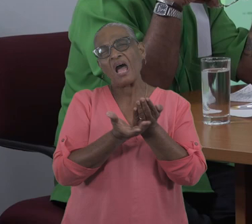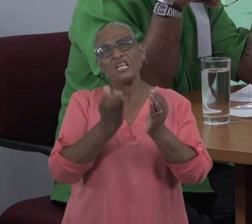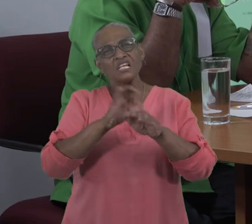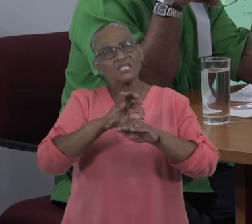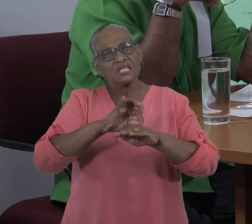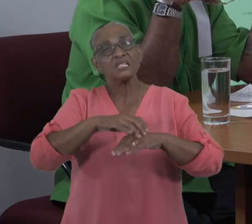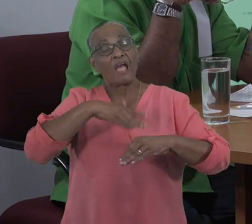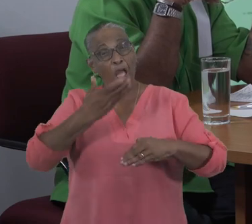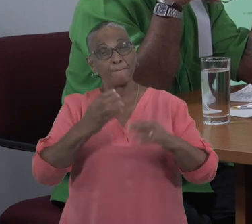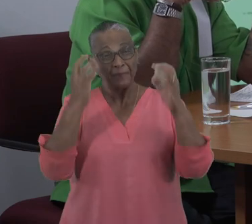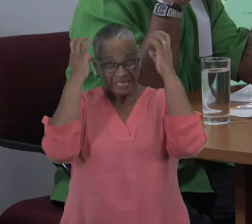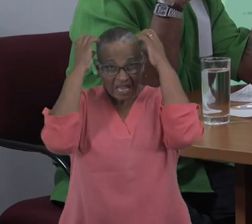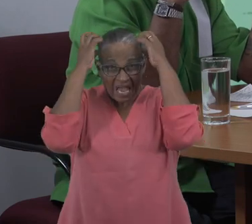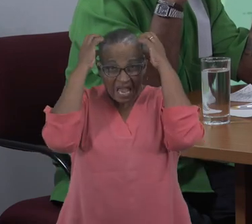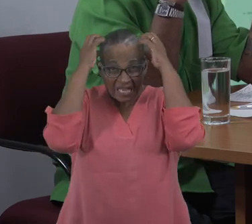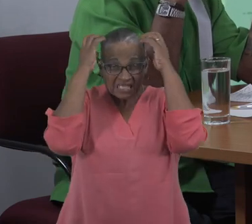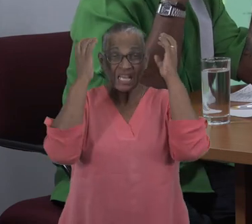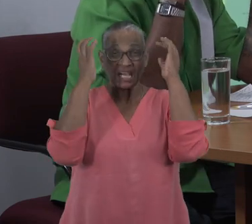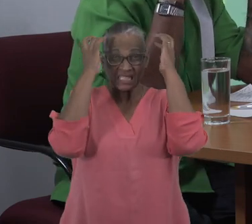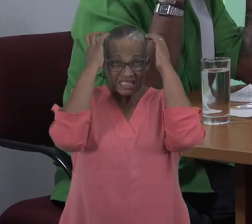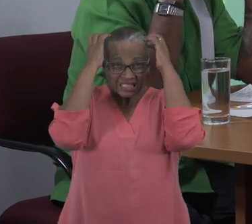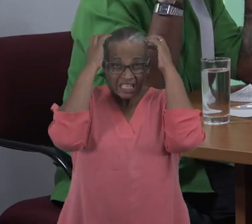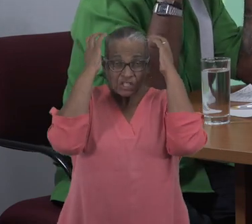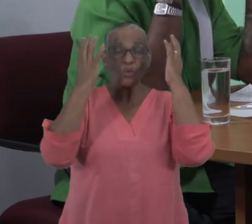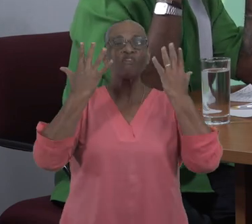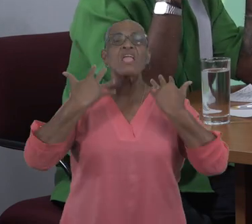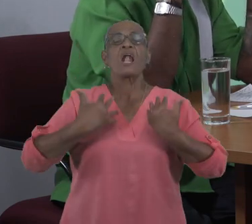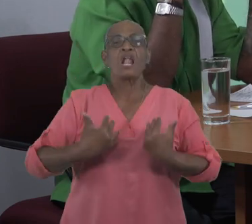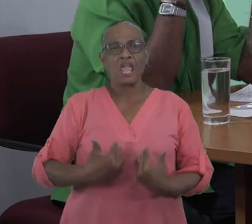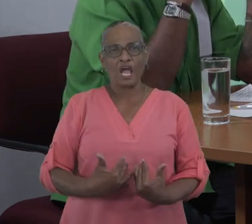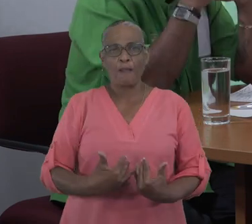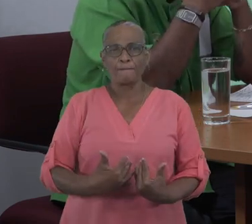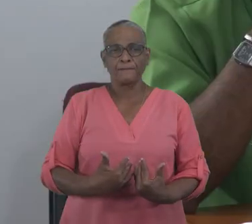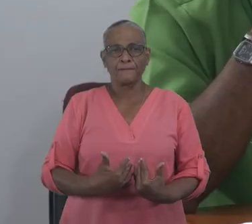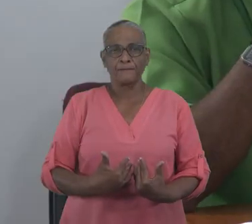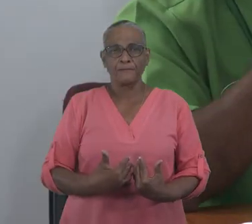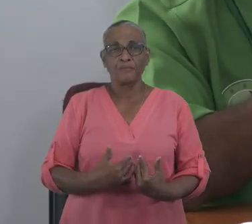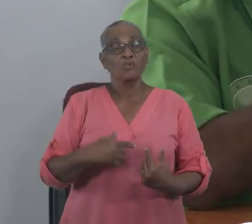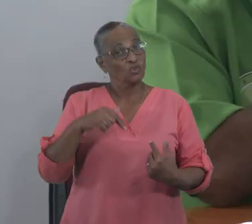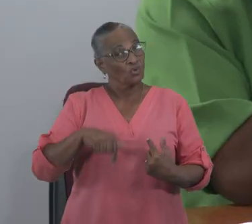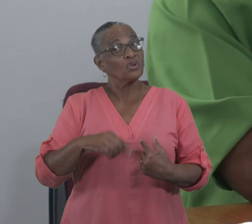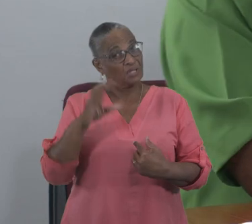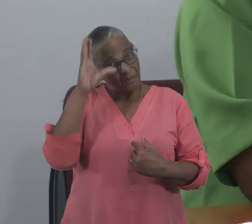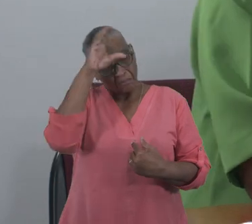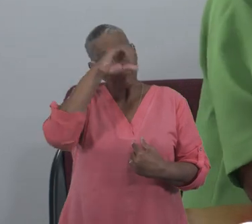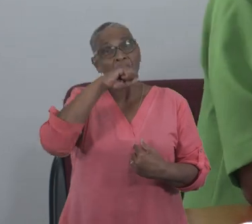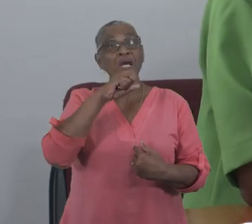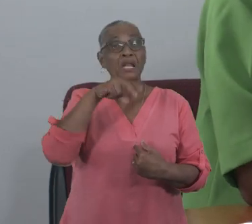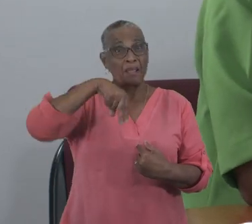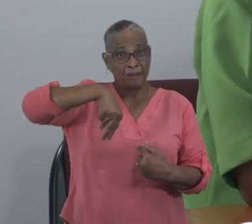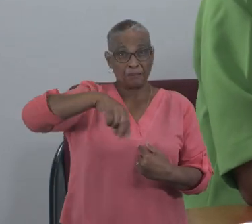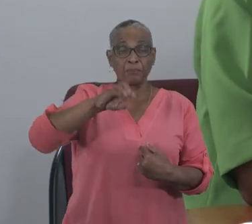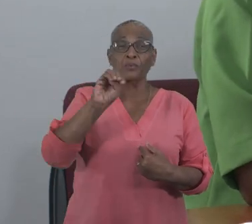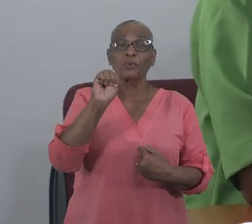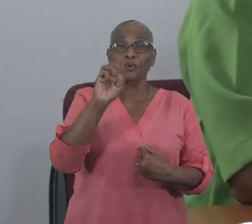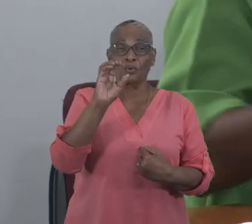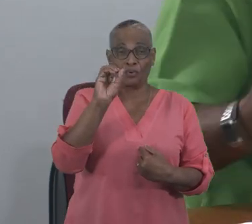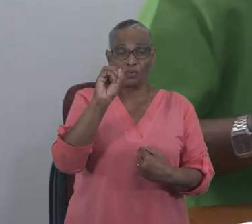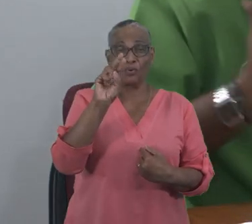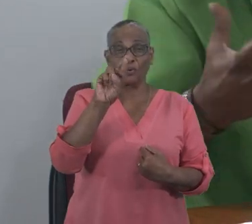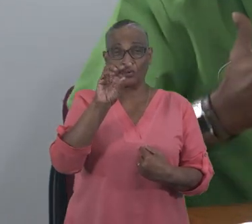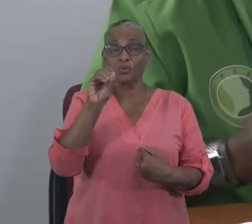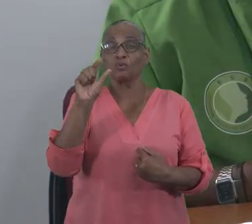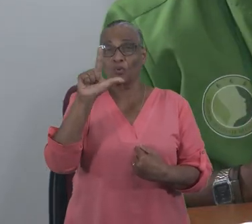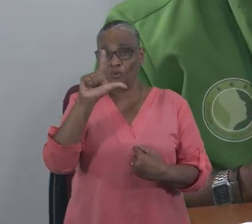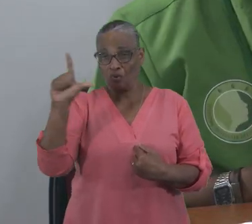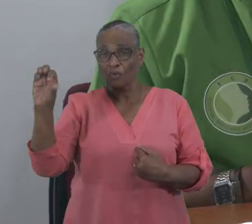alle ziektes die te maken hebben met de hersenen en de zenuwen van het lichaam. Okay. Dat is mijn werk. Dus hoe verstaan ze nou een neuroloog? Dus dat nou